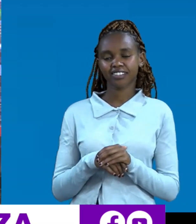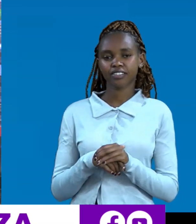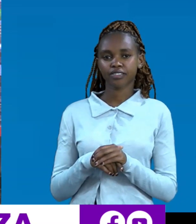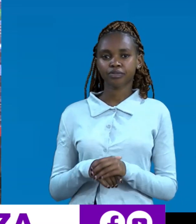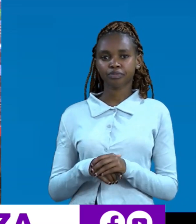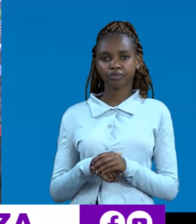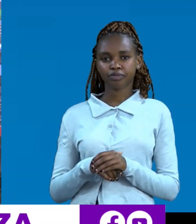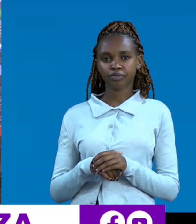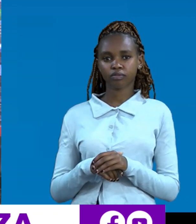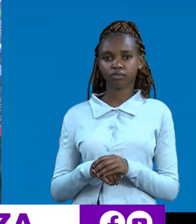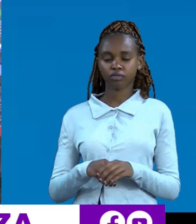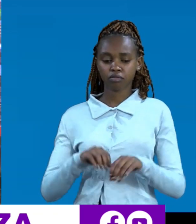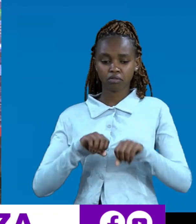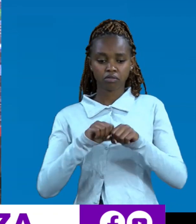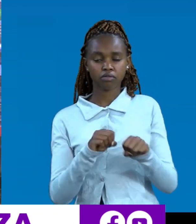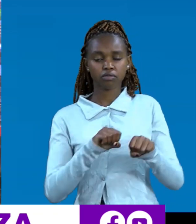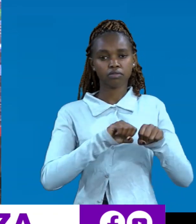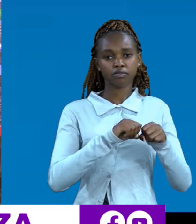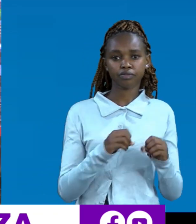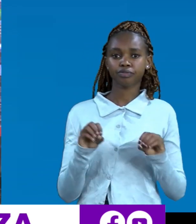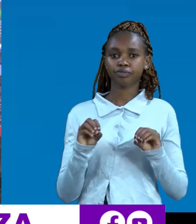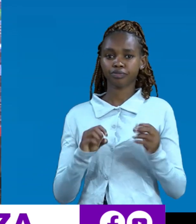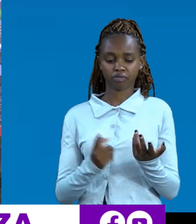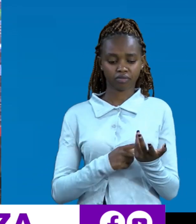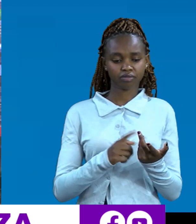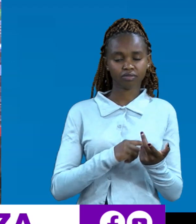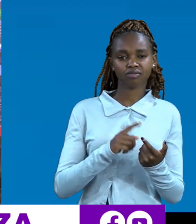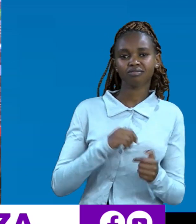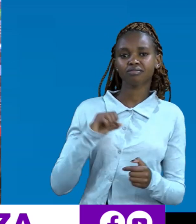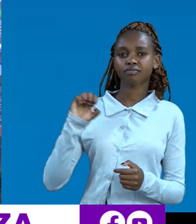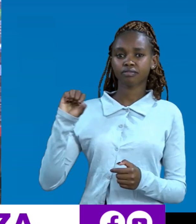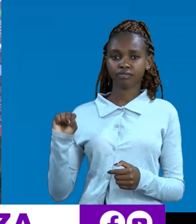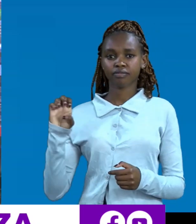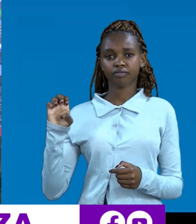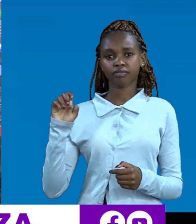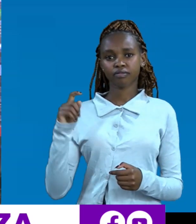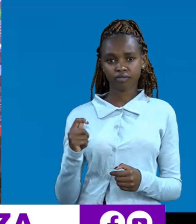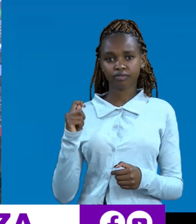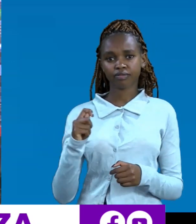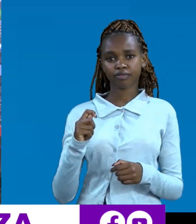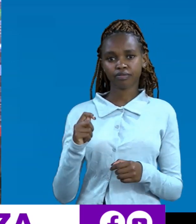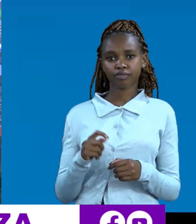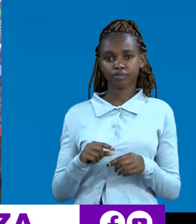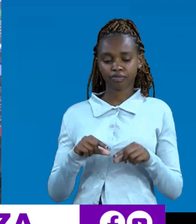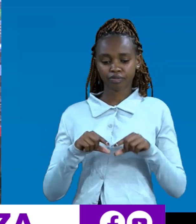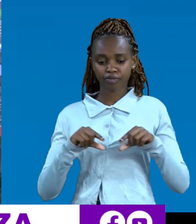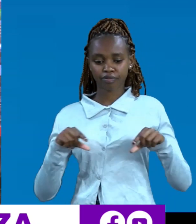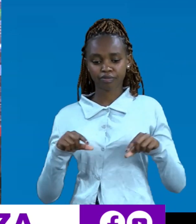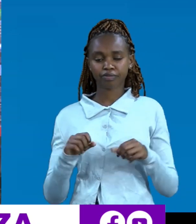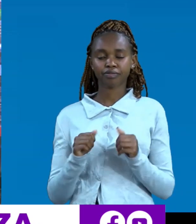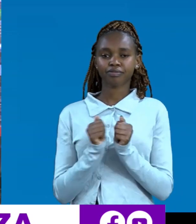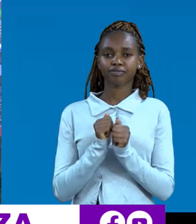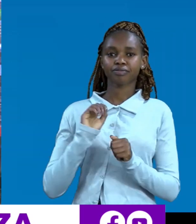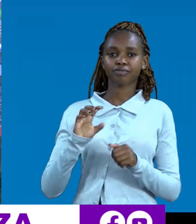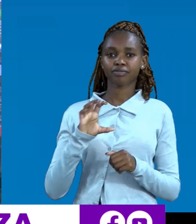Afu, haikuwa inavunjika vunjika. Unajua hii mathematical set, kuna vile tu ya dai, kale karula ka 15